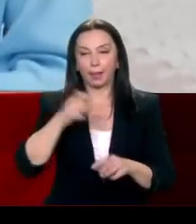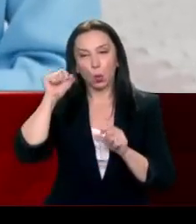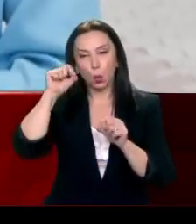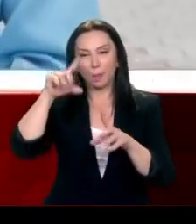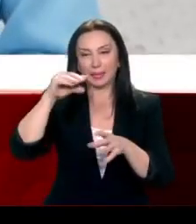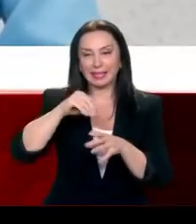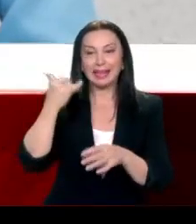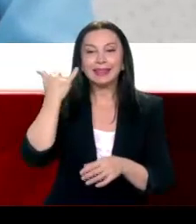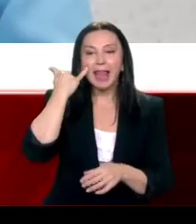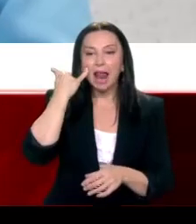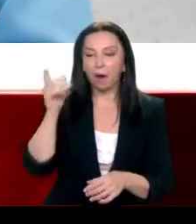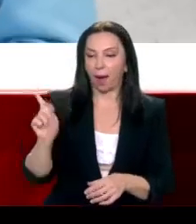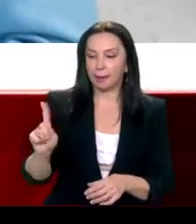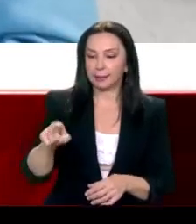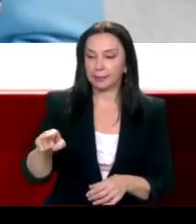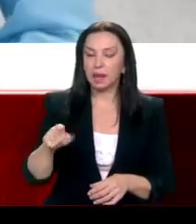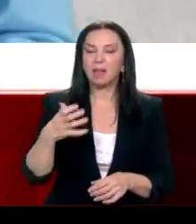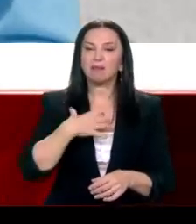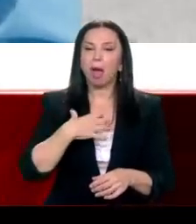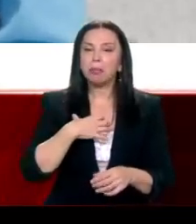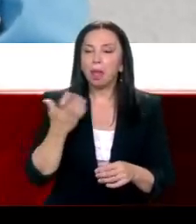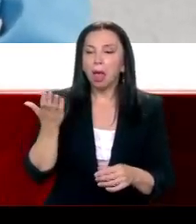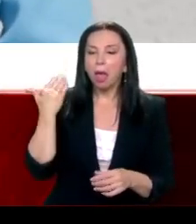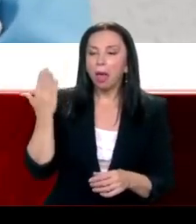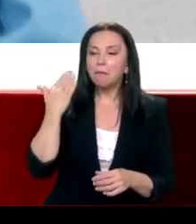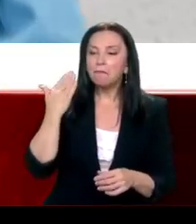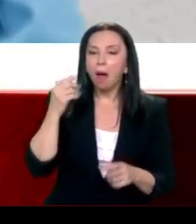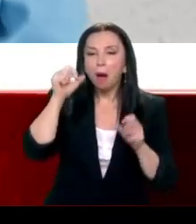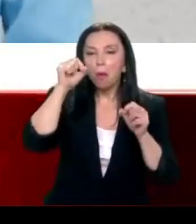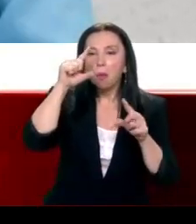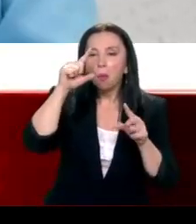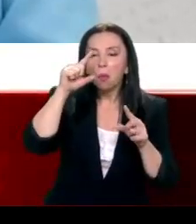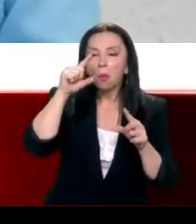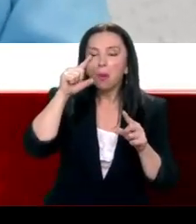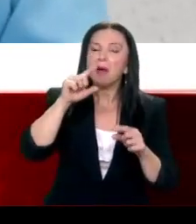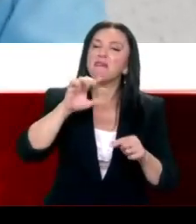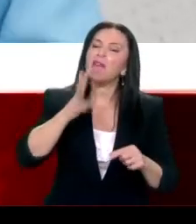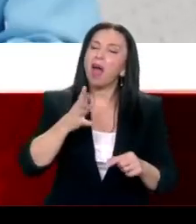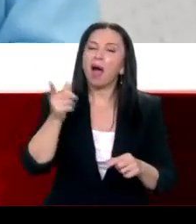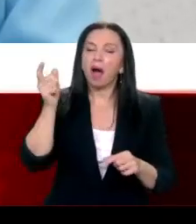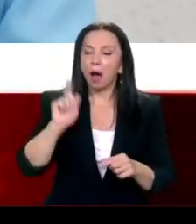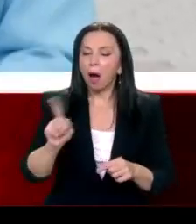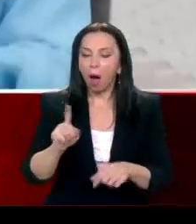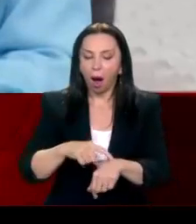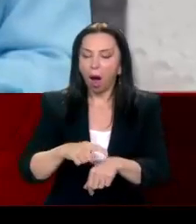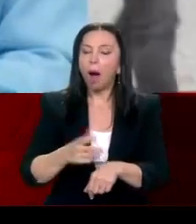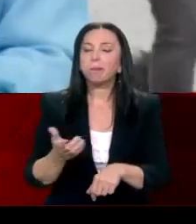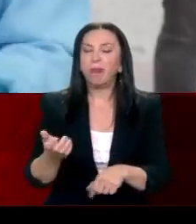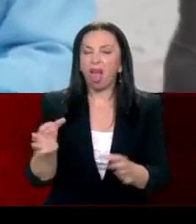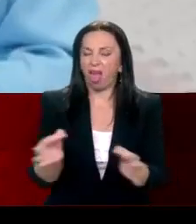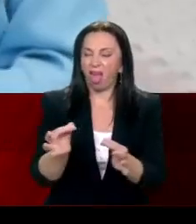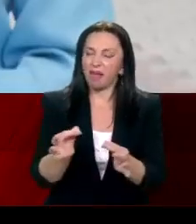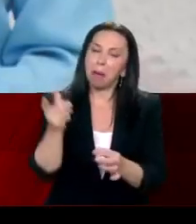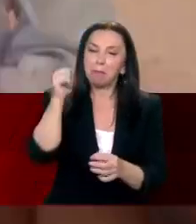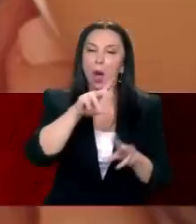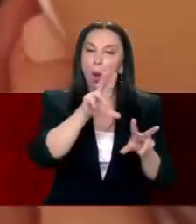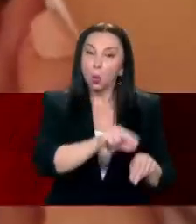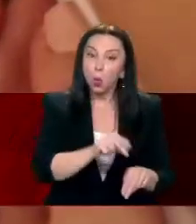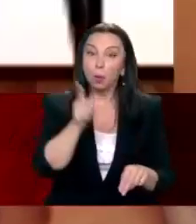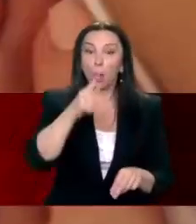önce kalkıyorsunuz. Sonrasında ya güne erken başlıyor ya da uyumaya devam ediyorsunuz. İşte uzmanlar da bu konuda